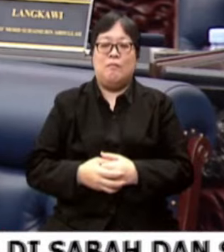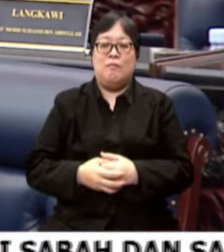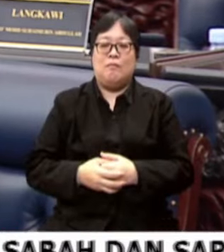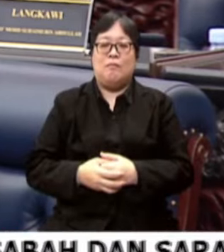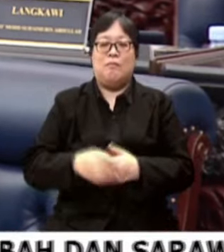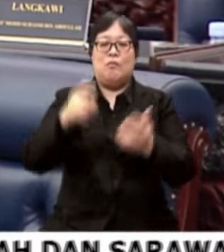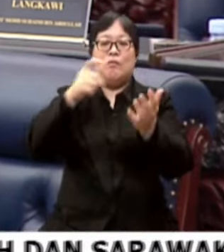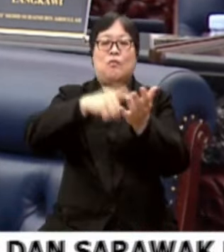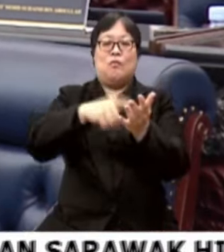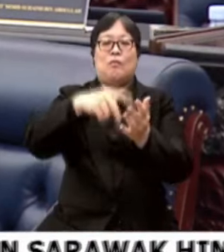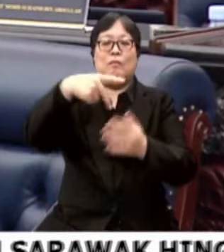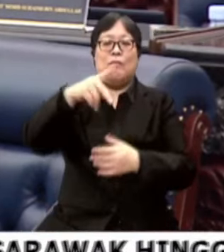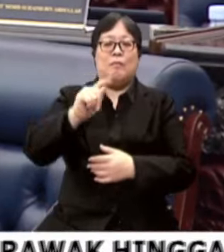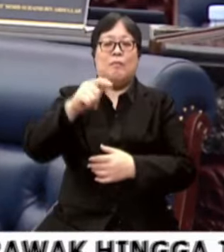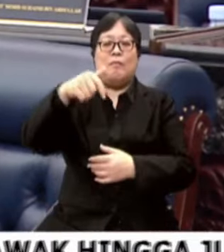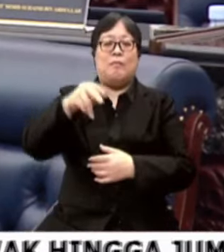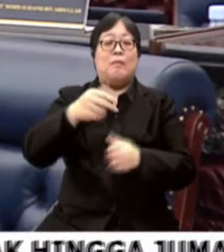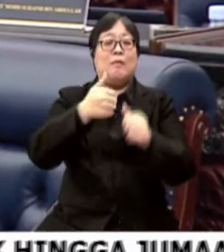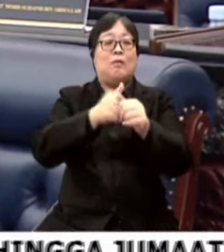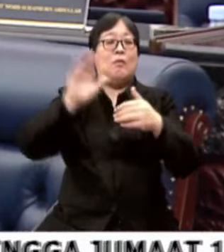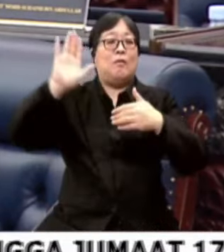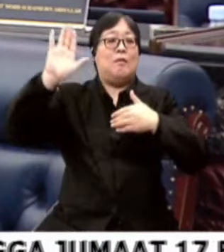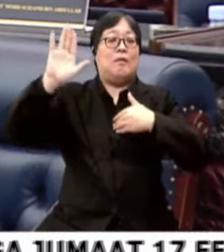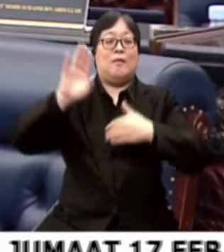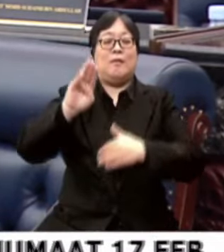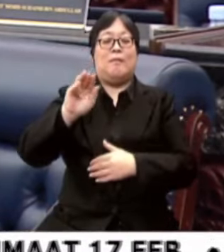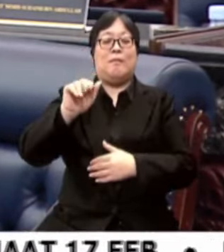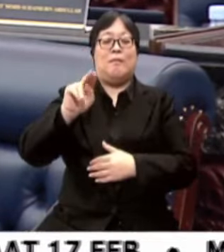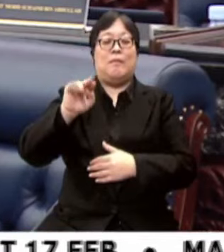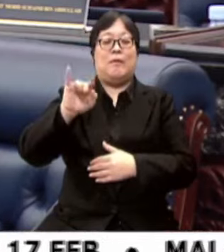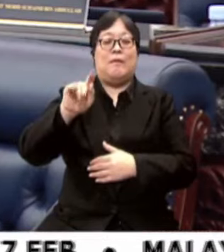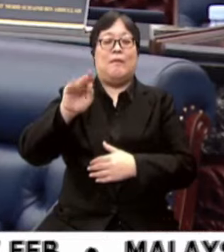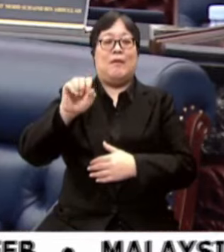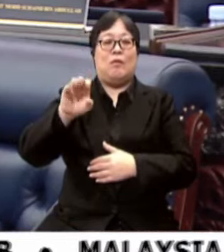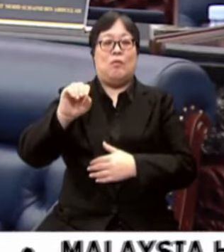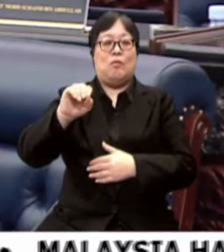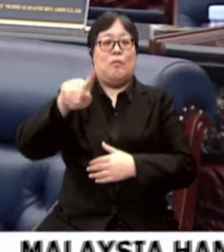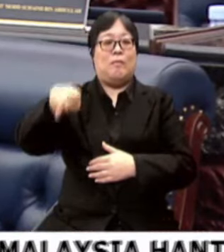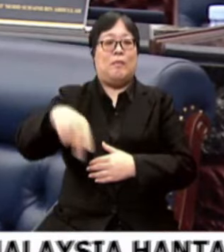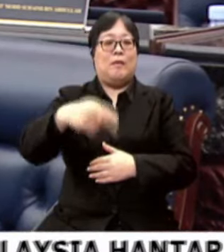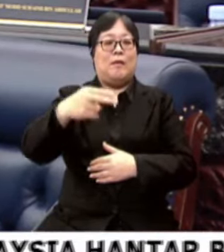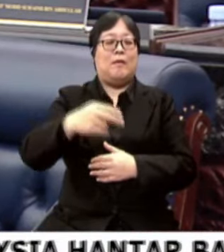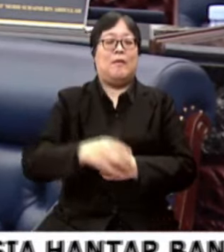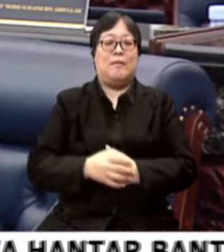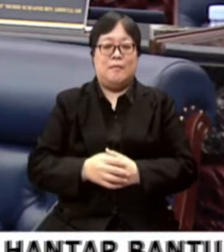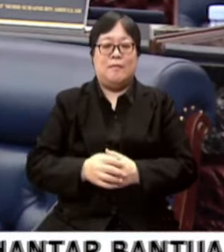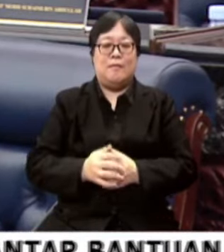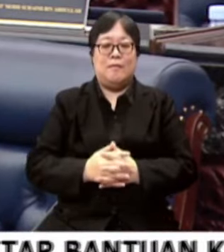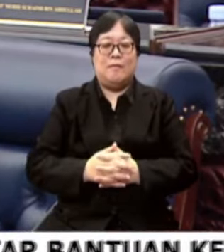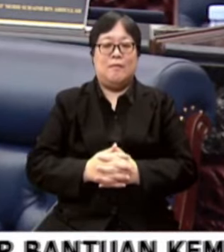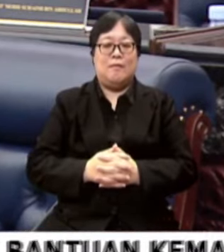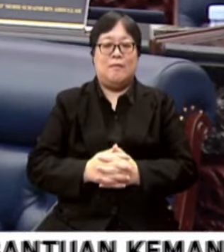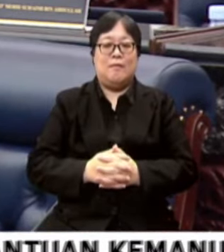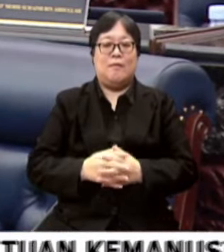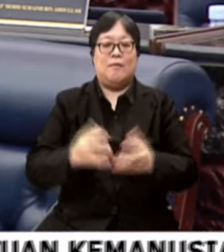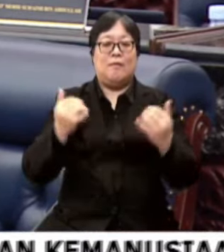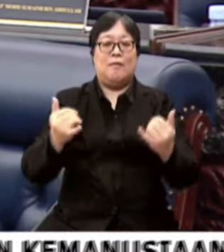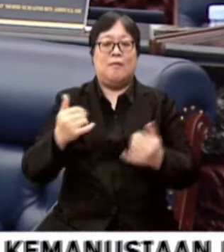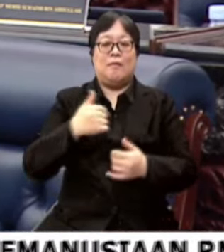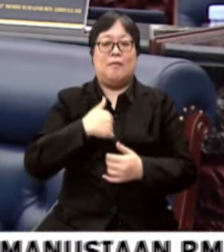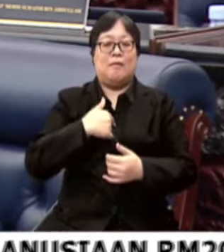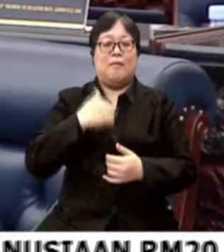hutang biji-bijian ini seperti yang dijanjikan dalam Manifesto paketan harapan yang baru-baru ini sekarang ini